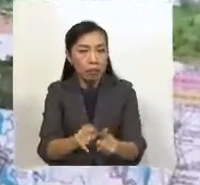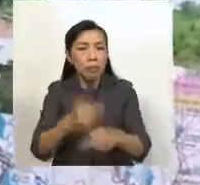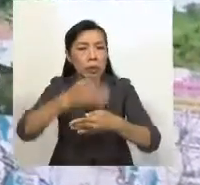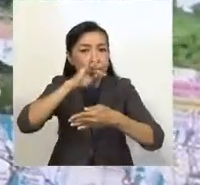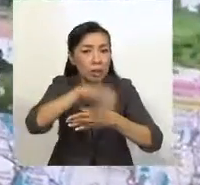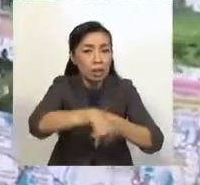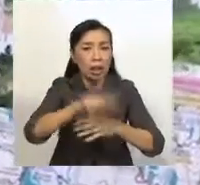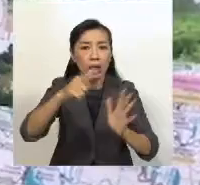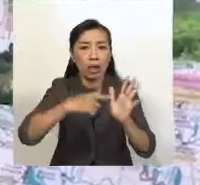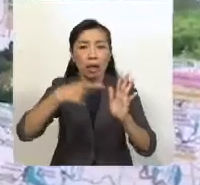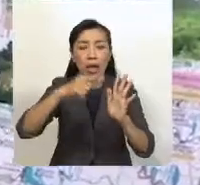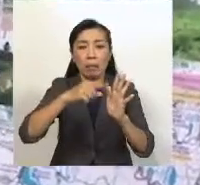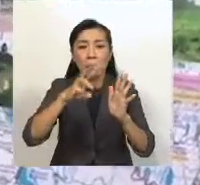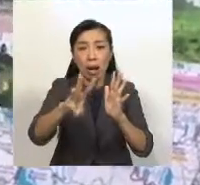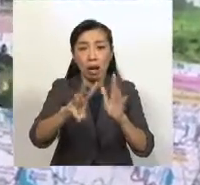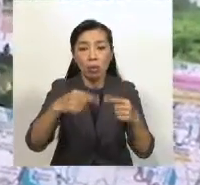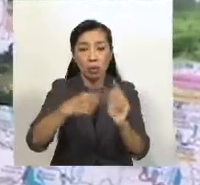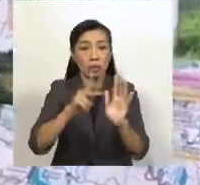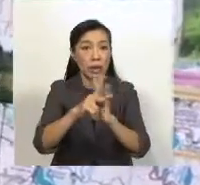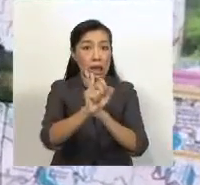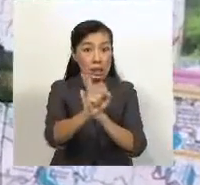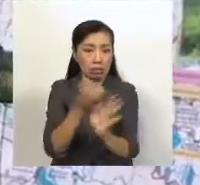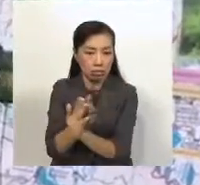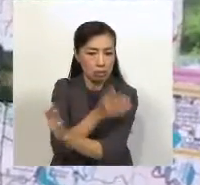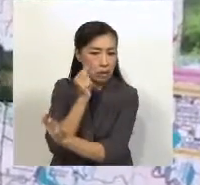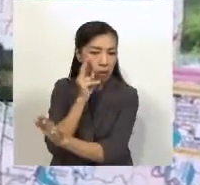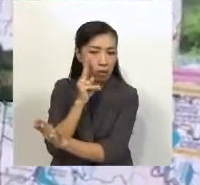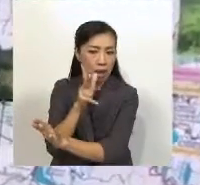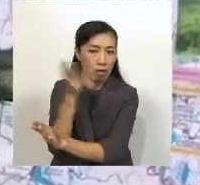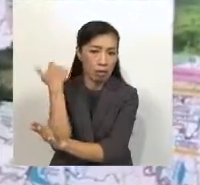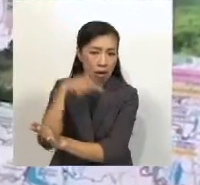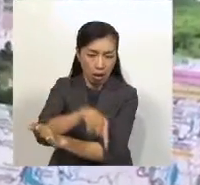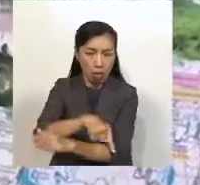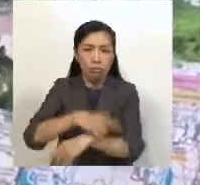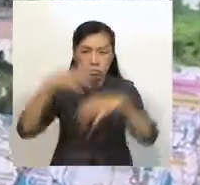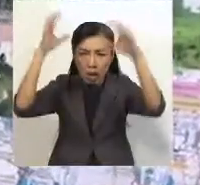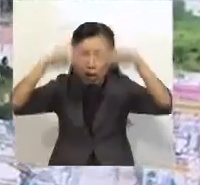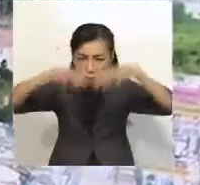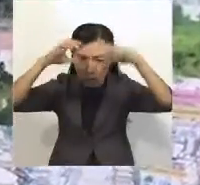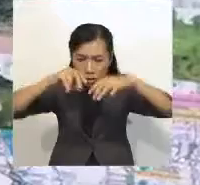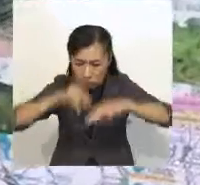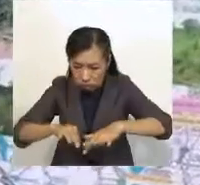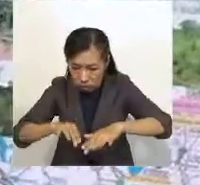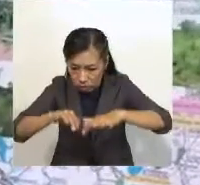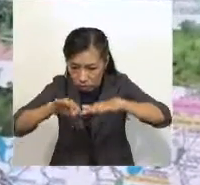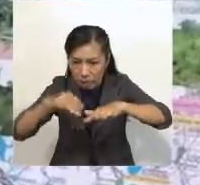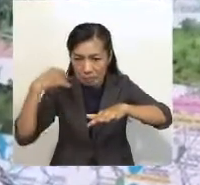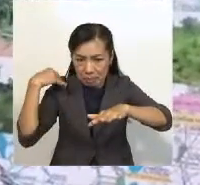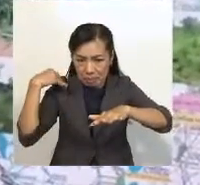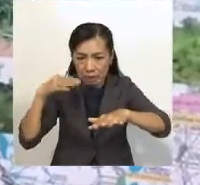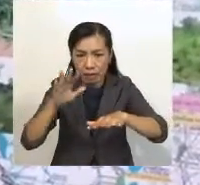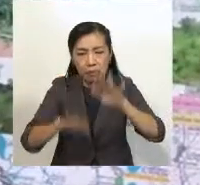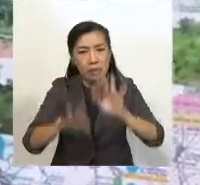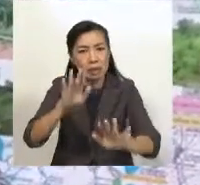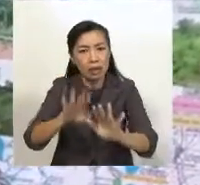าวจังหวัดกาฬสินธุ์นะครับในช่วงเวลา 2-3 วันที่ผ่านมาเนี่ยมีปริมาณน้ำที่ไหลเข้าอ่างเก็บน้ำเขื่อนลำปาวเนี่ยถึ